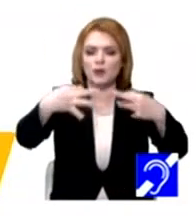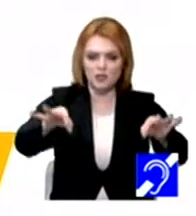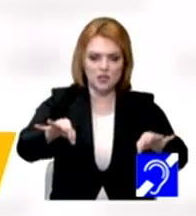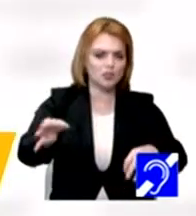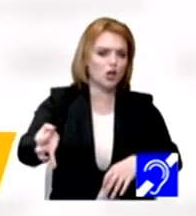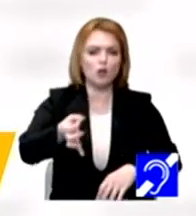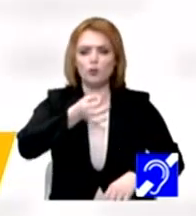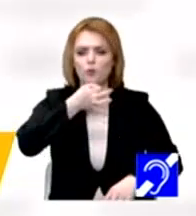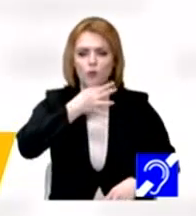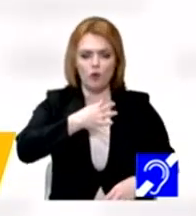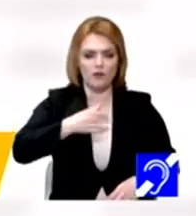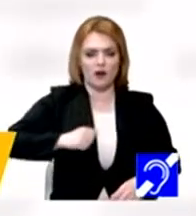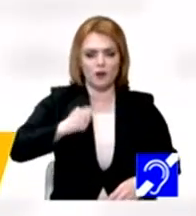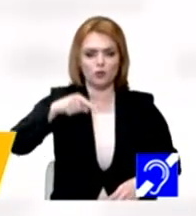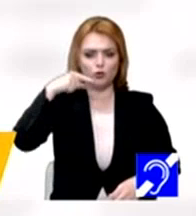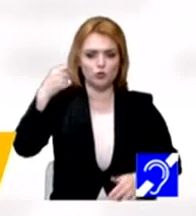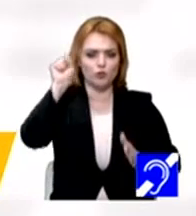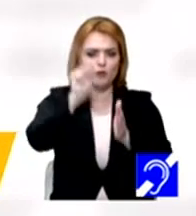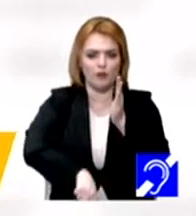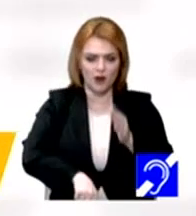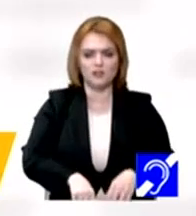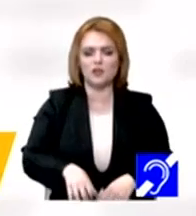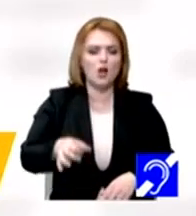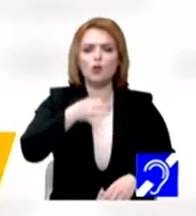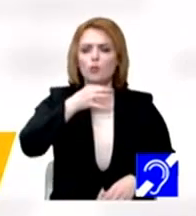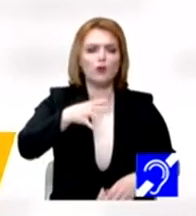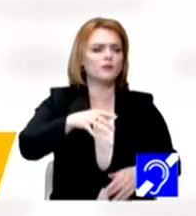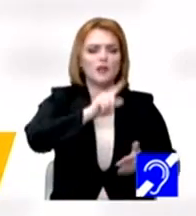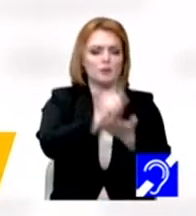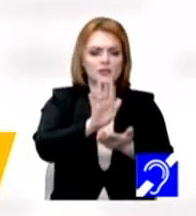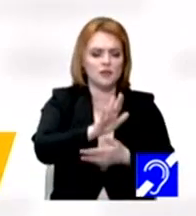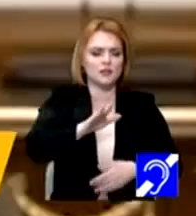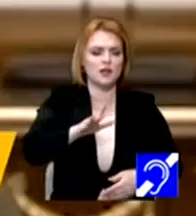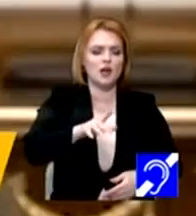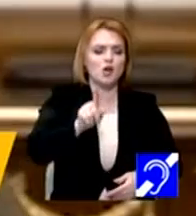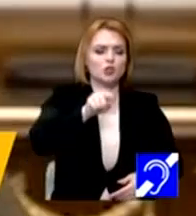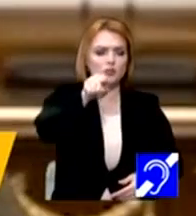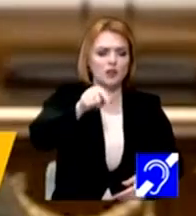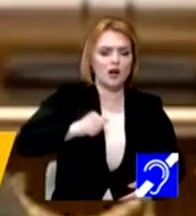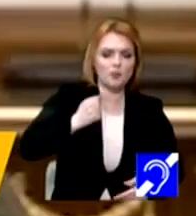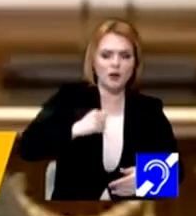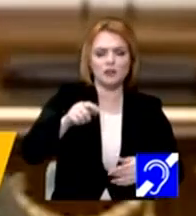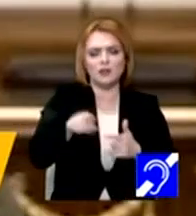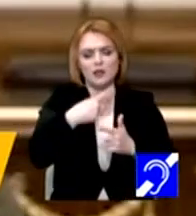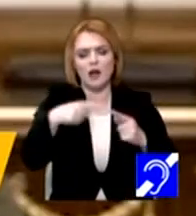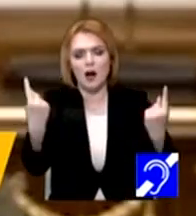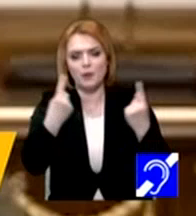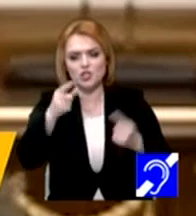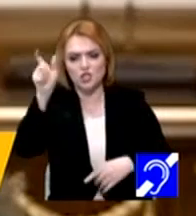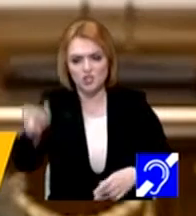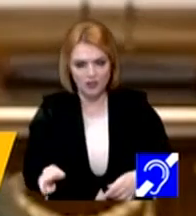cu propriile arme, iar aceștia nu vor fi trași la răspundere. Un alt decret, semnat de liderul de la Kiev, prevede confiscarea